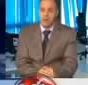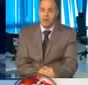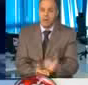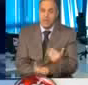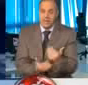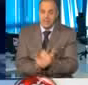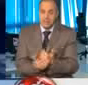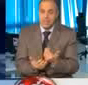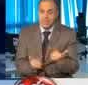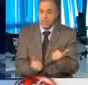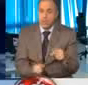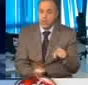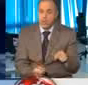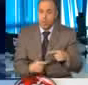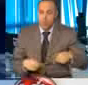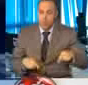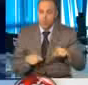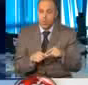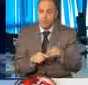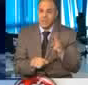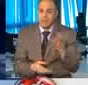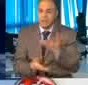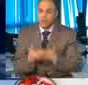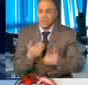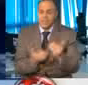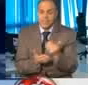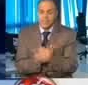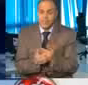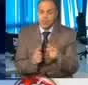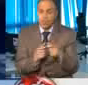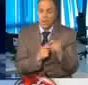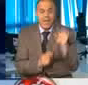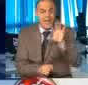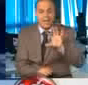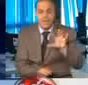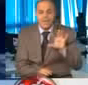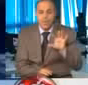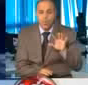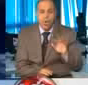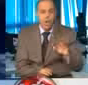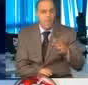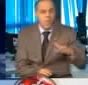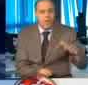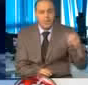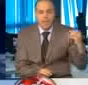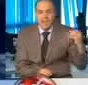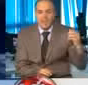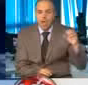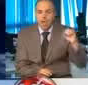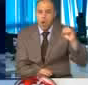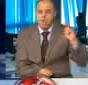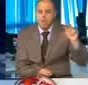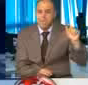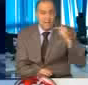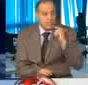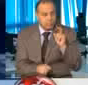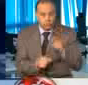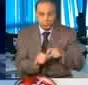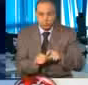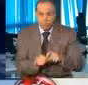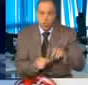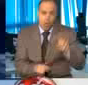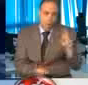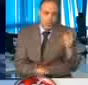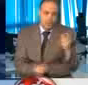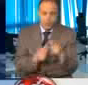اقتصاديا، تنطلق اليوم قمة منتدى التعاون الاقتصادي لدول آسيا والمحيط الهادي أبك، والتي تشارك فيها